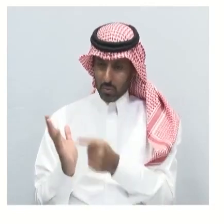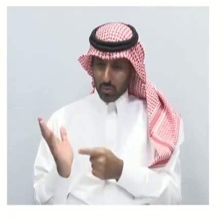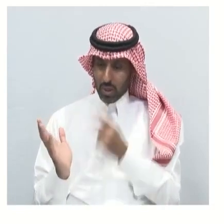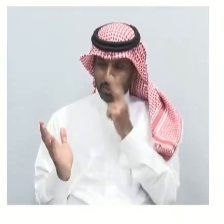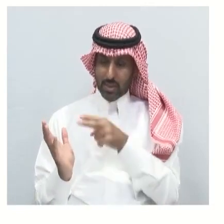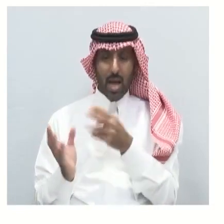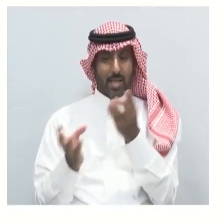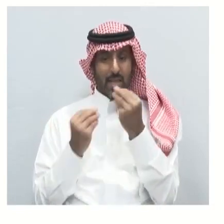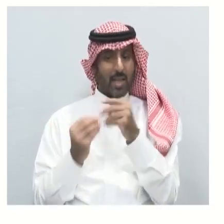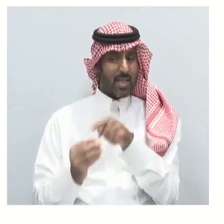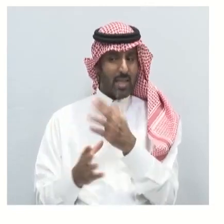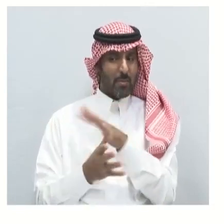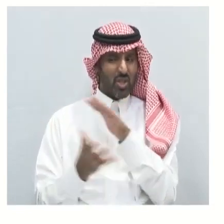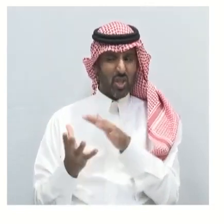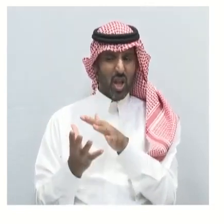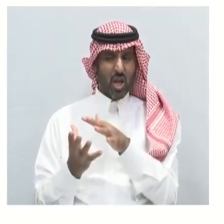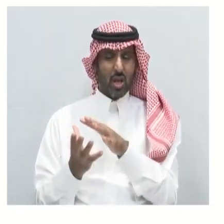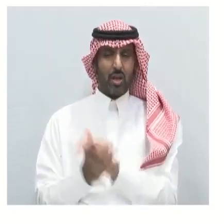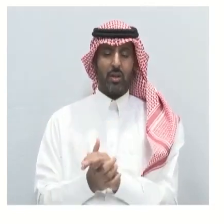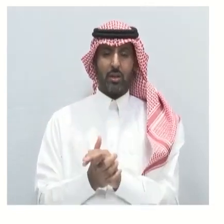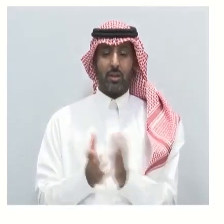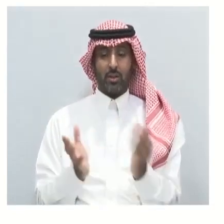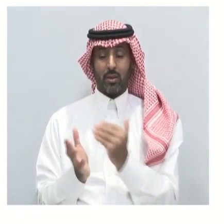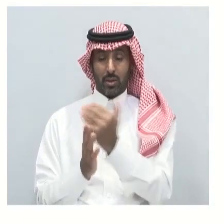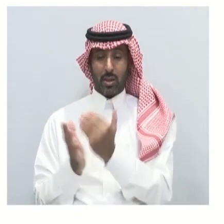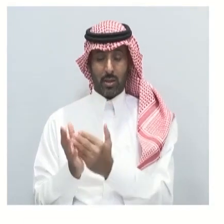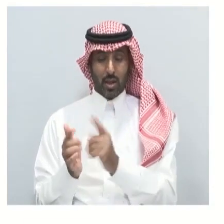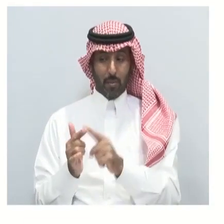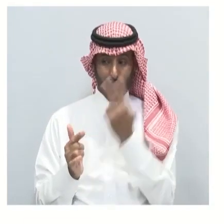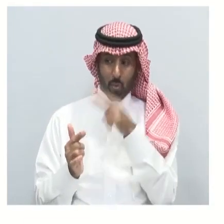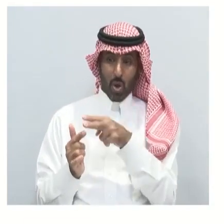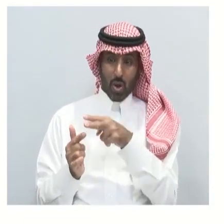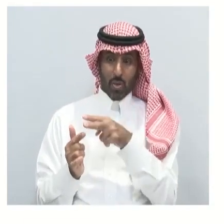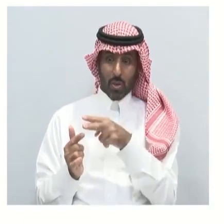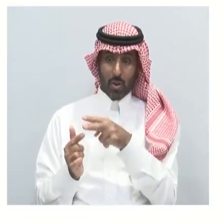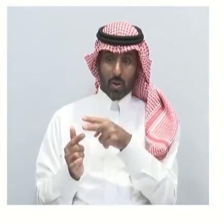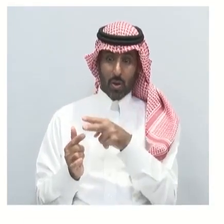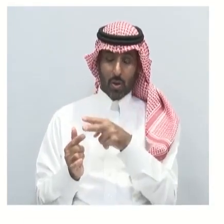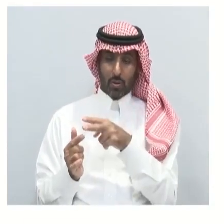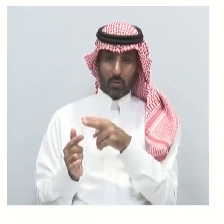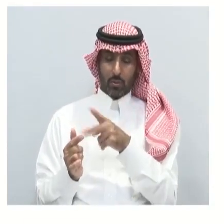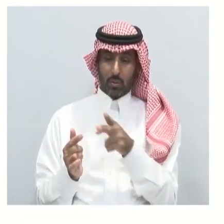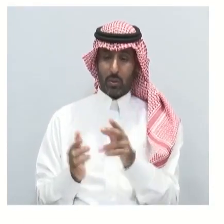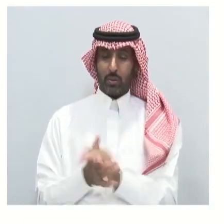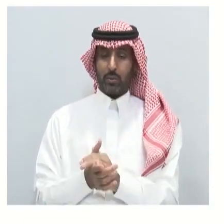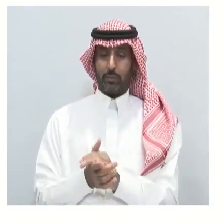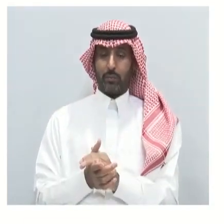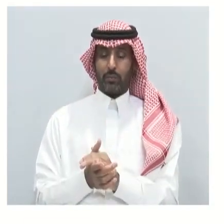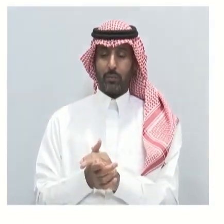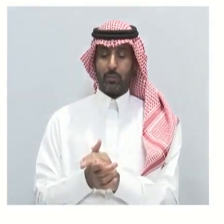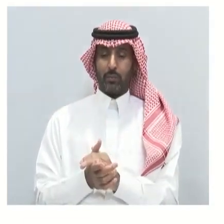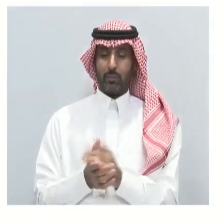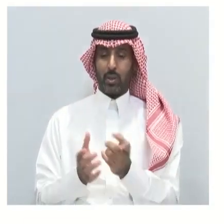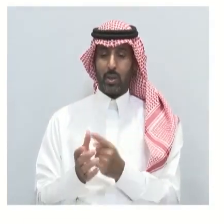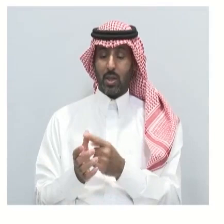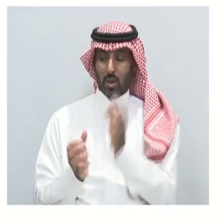لدراسه ظاهره اما يعني ننتقل بعد ذلك هل الملاحظه ل لها مميزات نعم مميزات الملاحظه